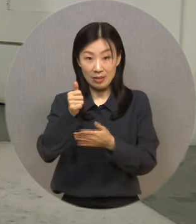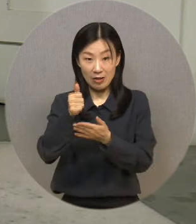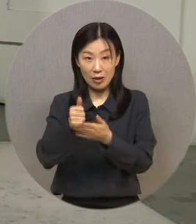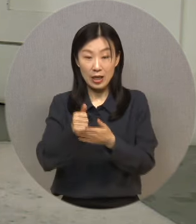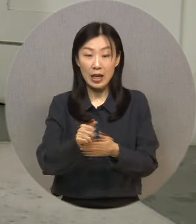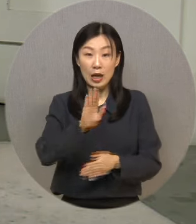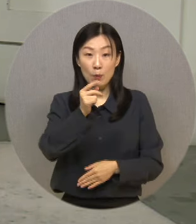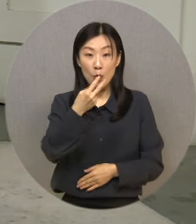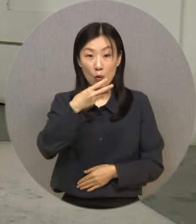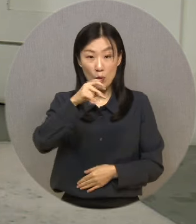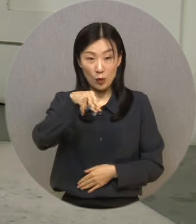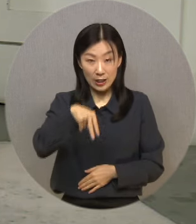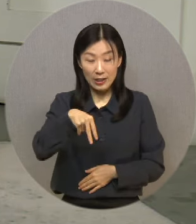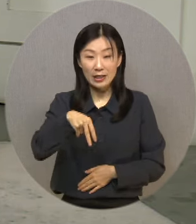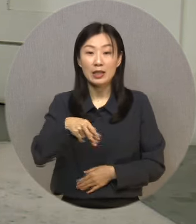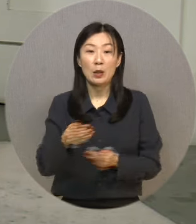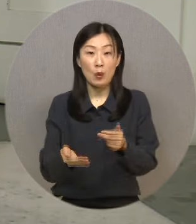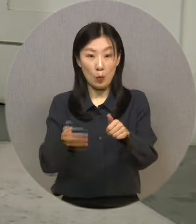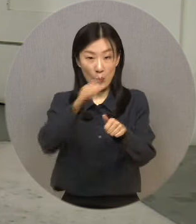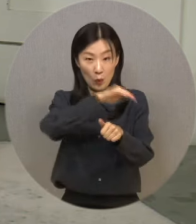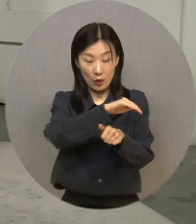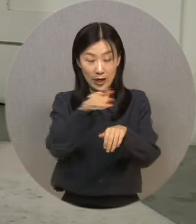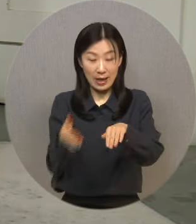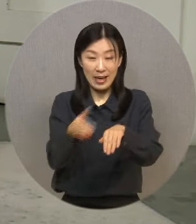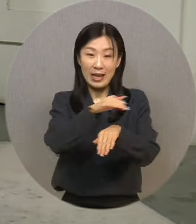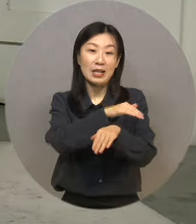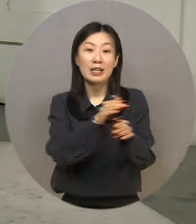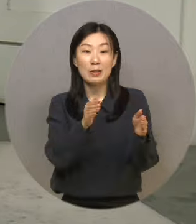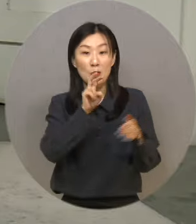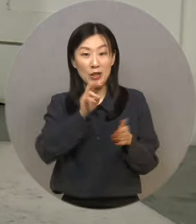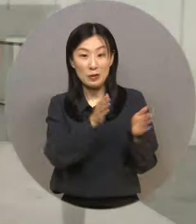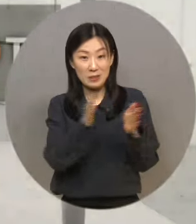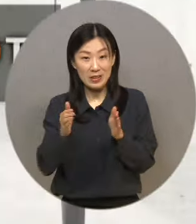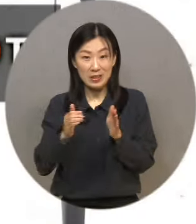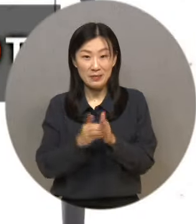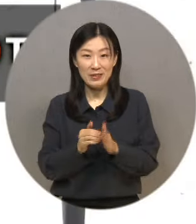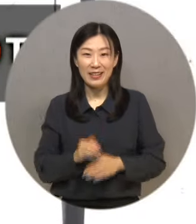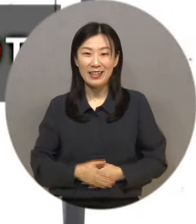1절만 듣겠습니다. 네. 부탁드립니다. 네. 네.